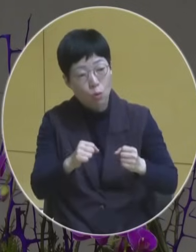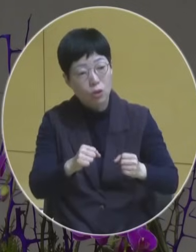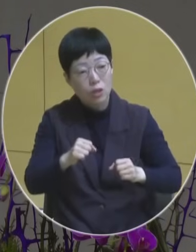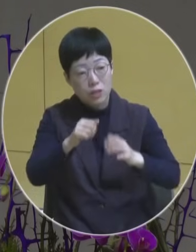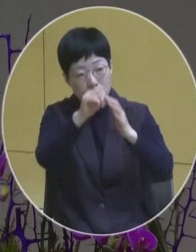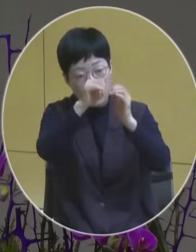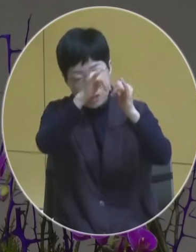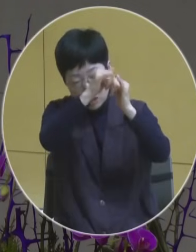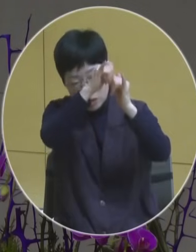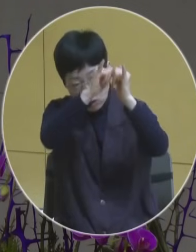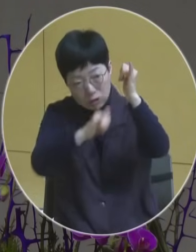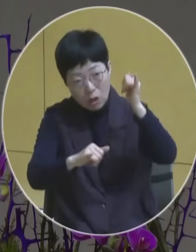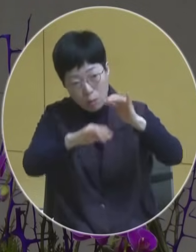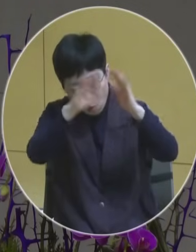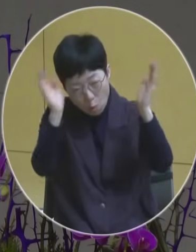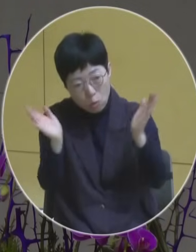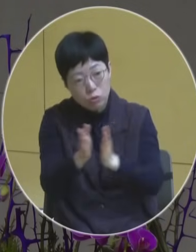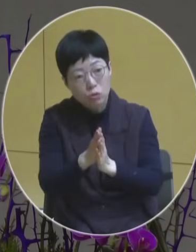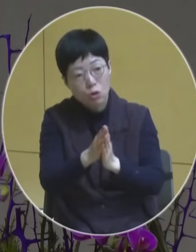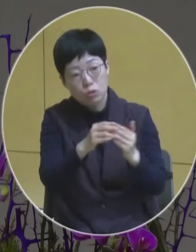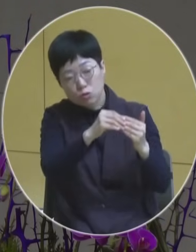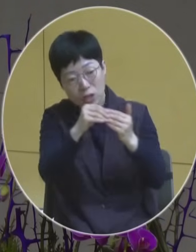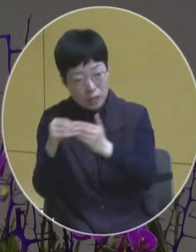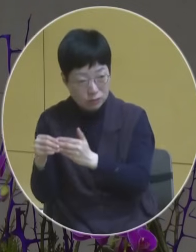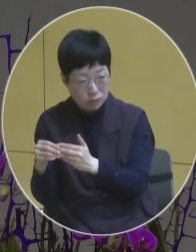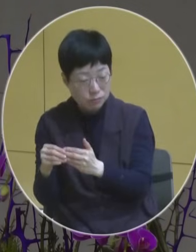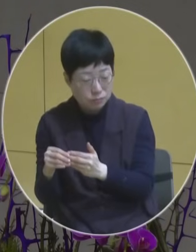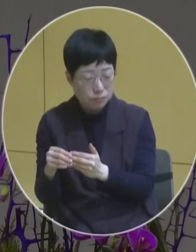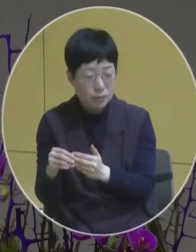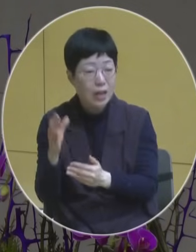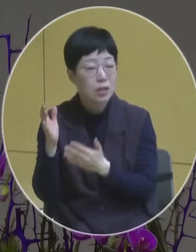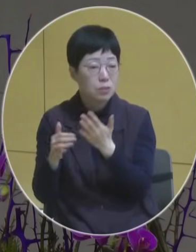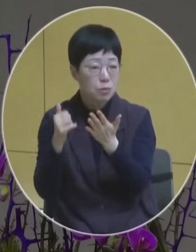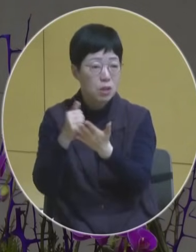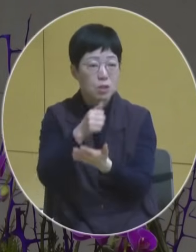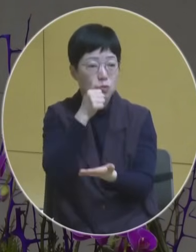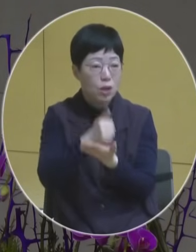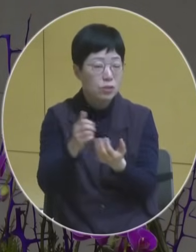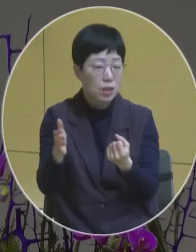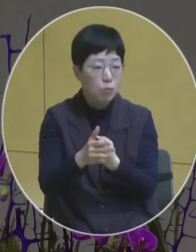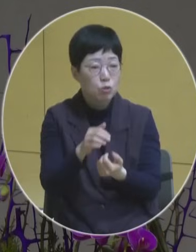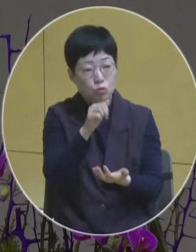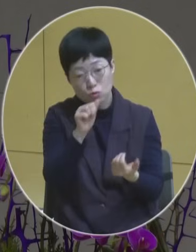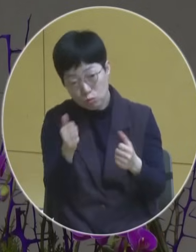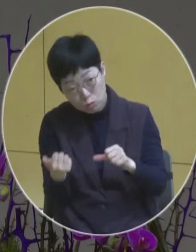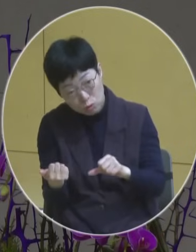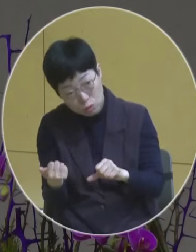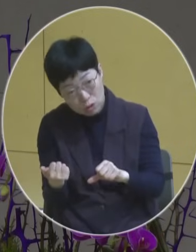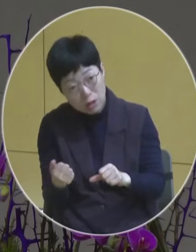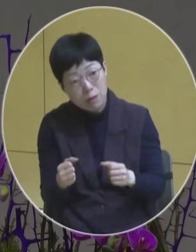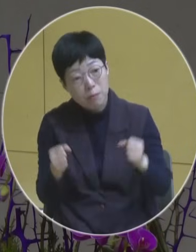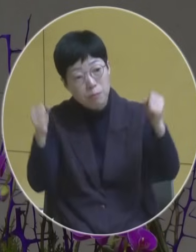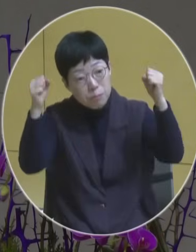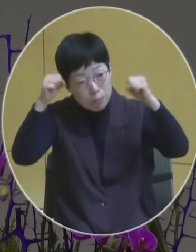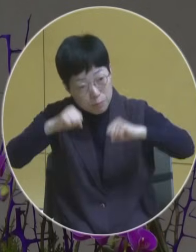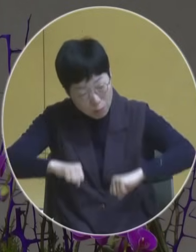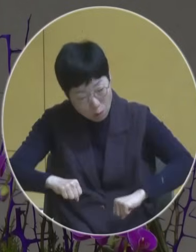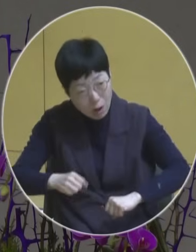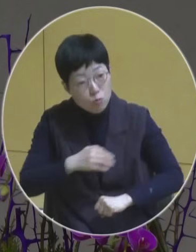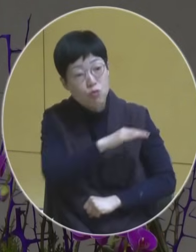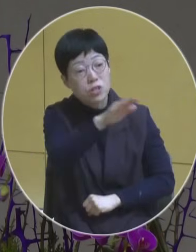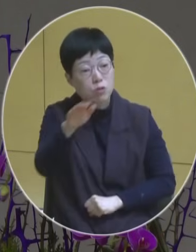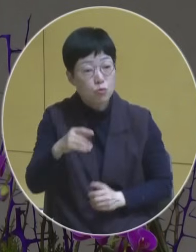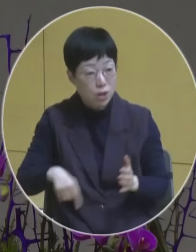가시는 하나님이신데 그 하나님께서 죄로 말미암아 영원한 멸망을 받을 나를